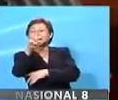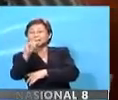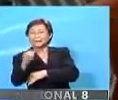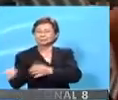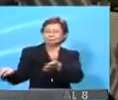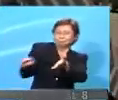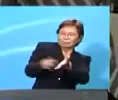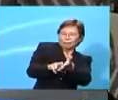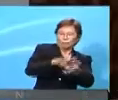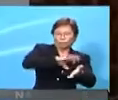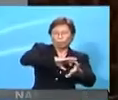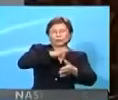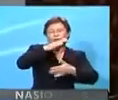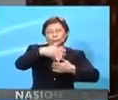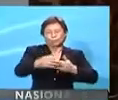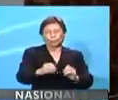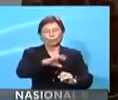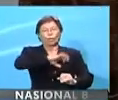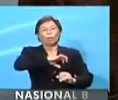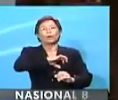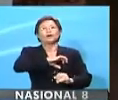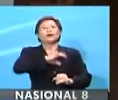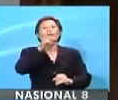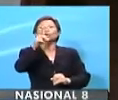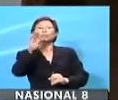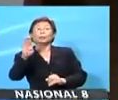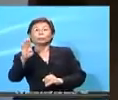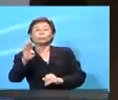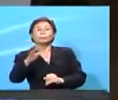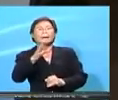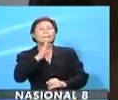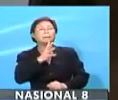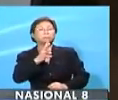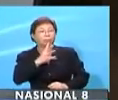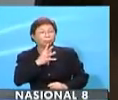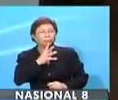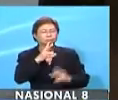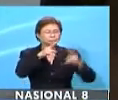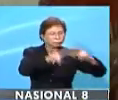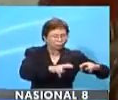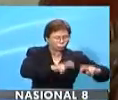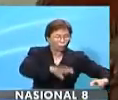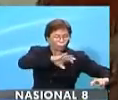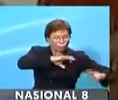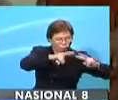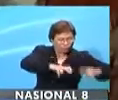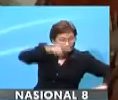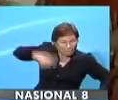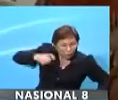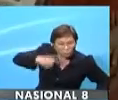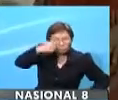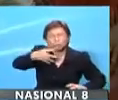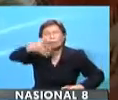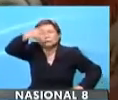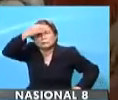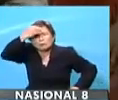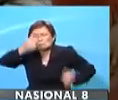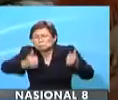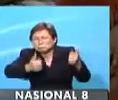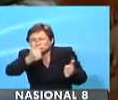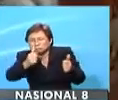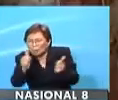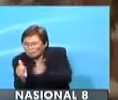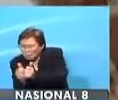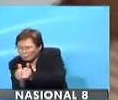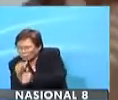membuat laporan polis di Ibu Pejabat Polis Daerah Kota Baru menegaskan siasatan polis perlu untuk mengetahui sama ada